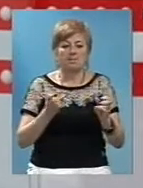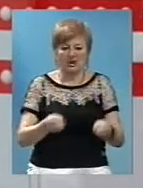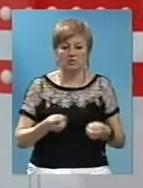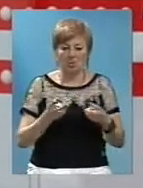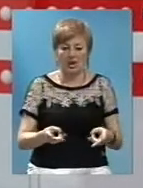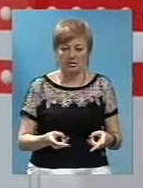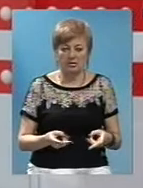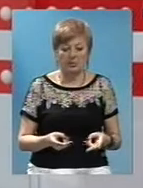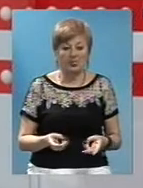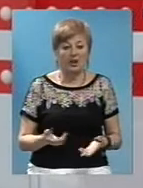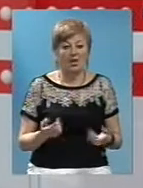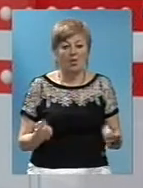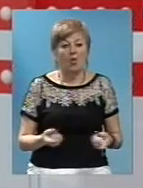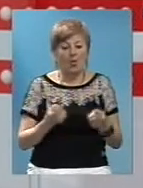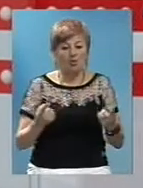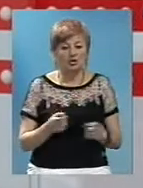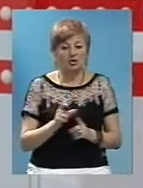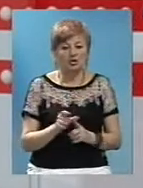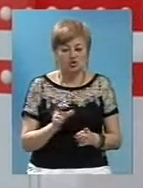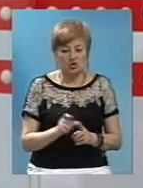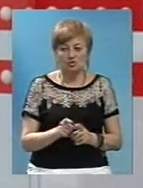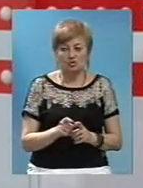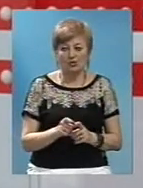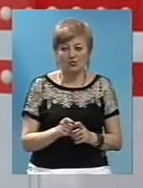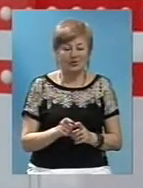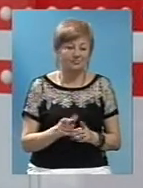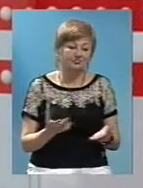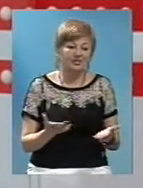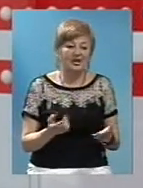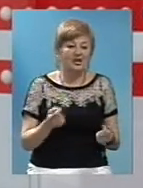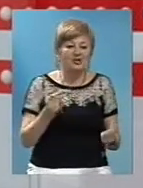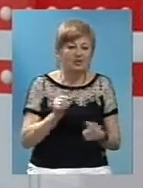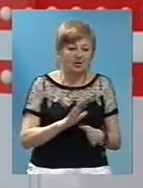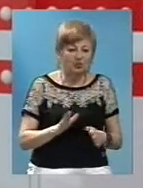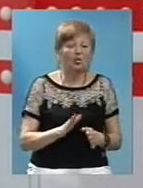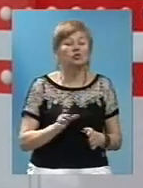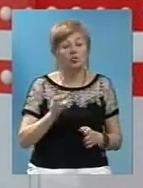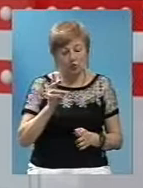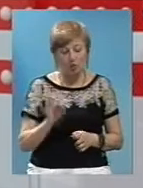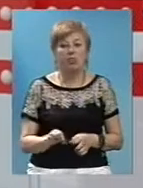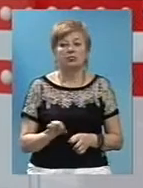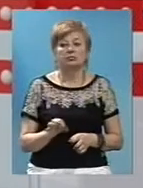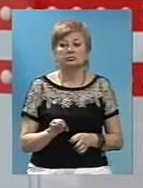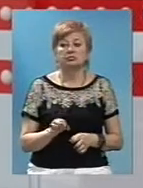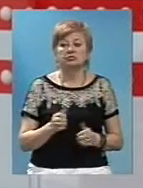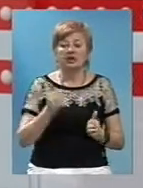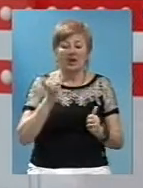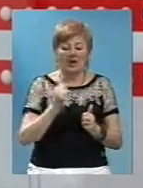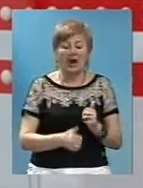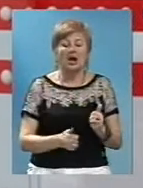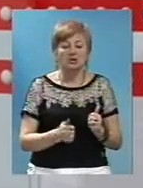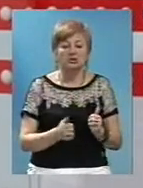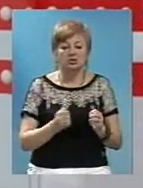Звичайний, слово «звичайний» ну, не дуже тут пасує, але... бо кожен злочин він